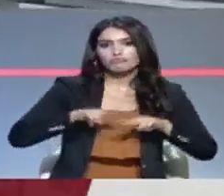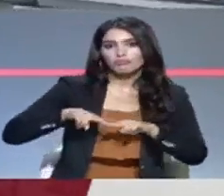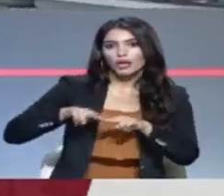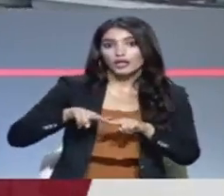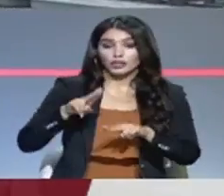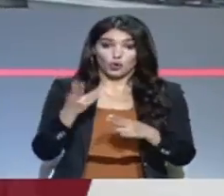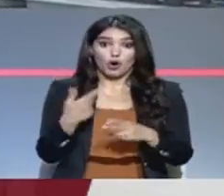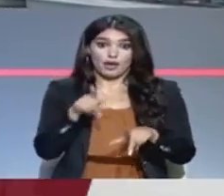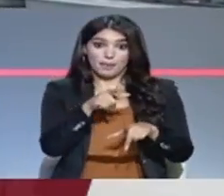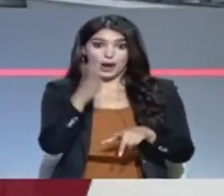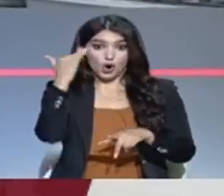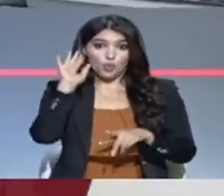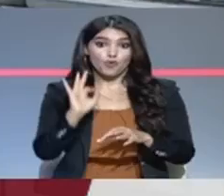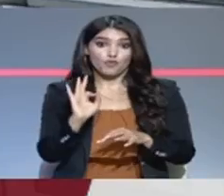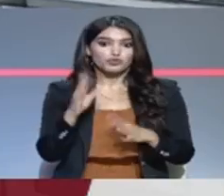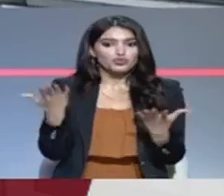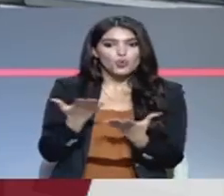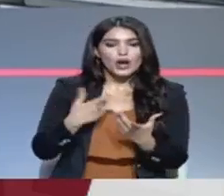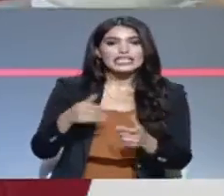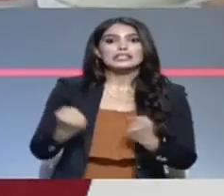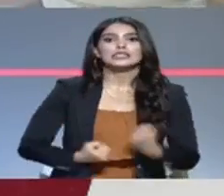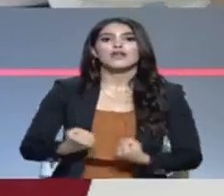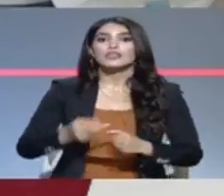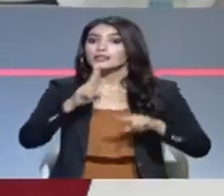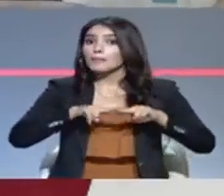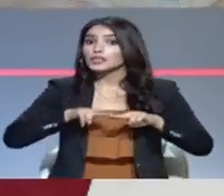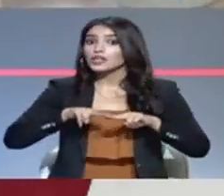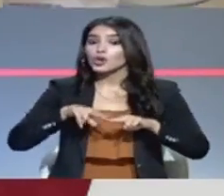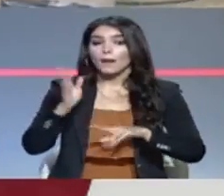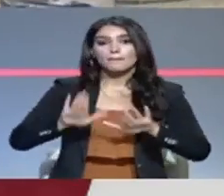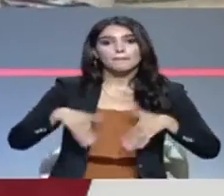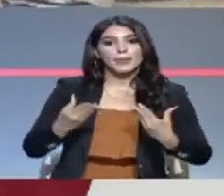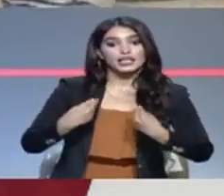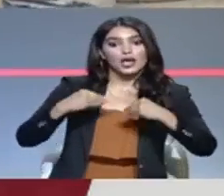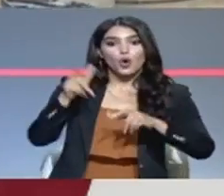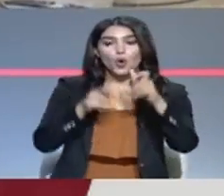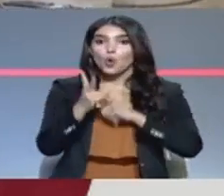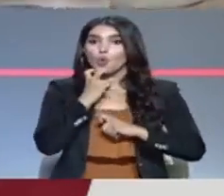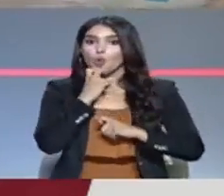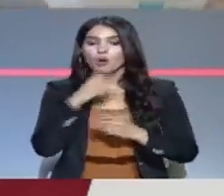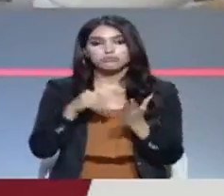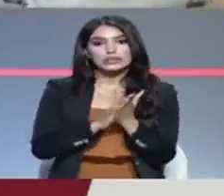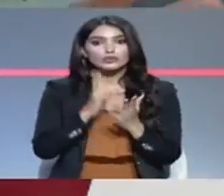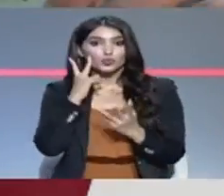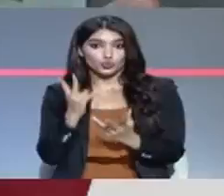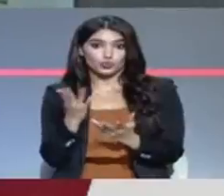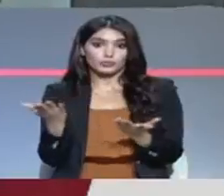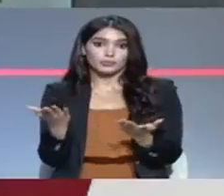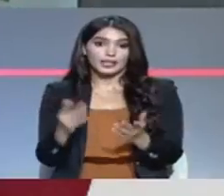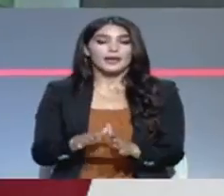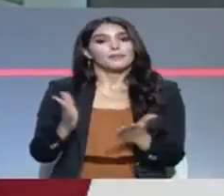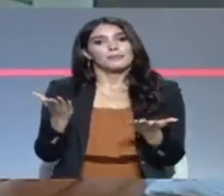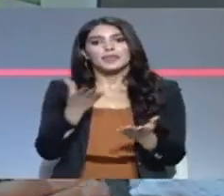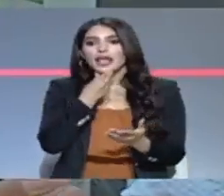بعد البيع. فما هي هذه المصلحة وما مدى أهميتها بالنسبة للحريف والتاجر على حد سواء؟ يوقع